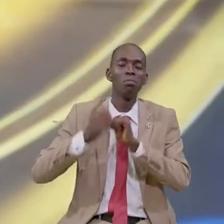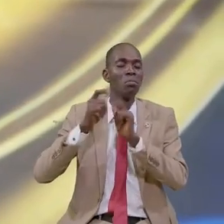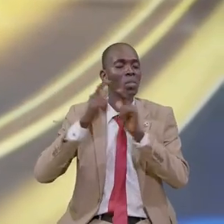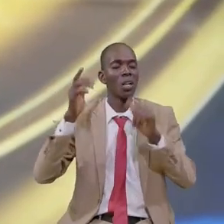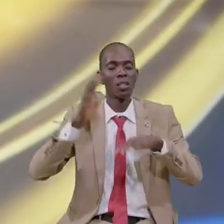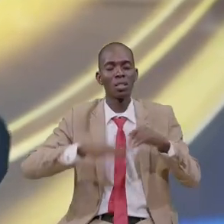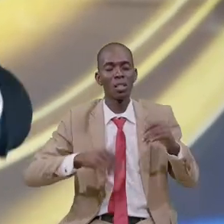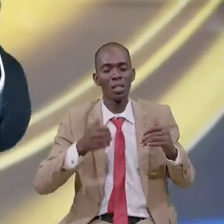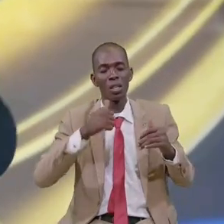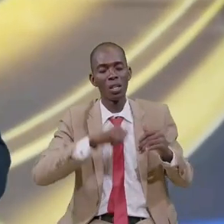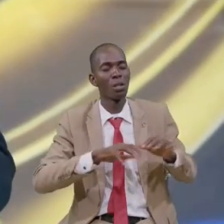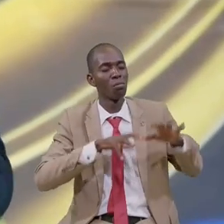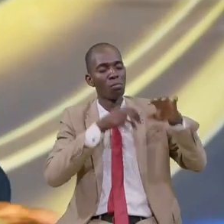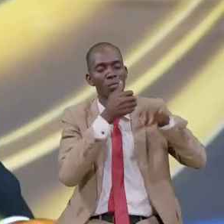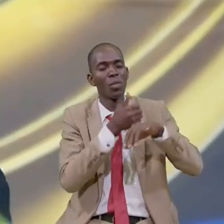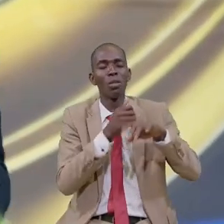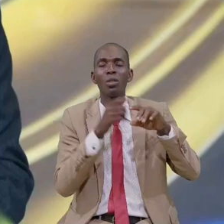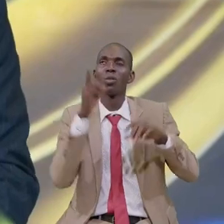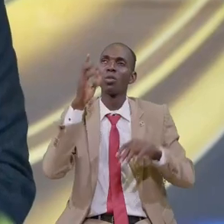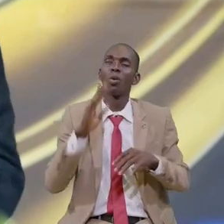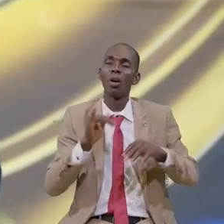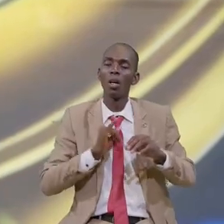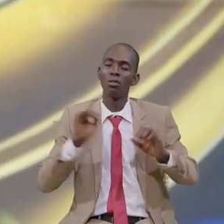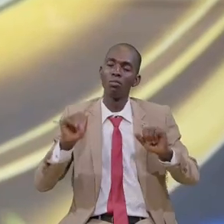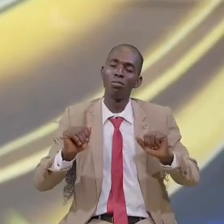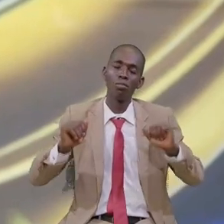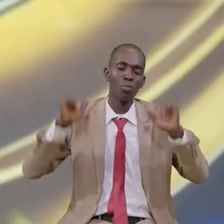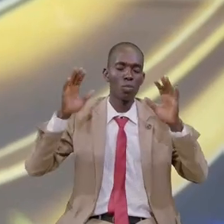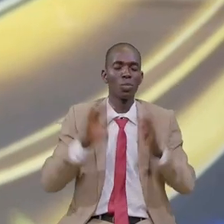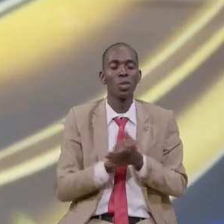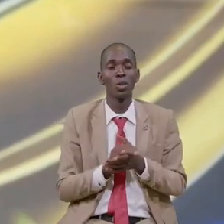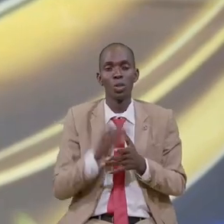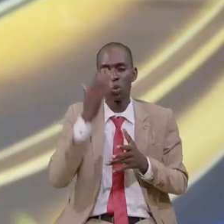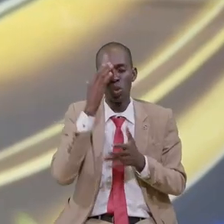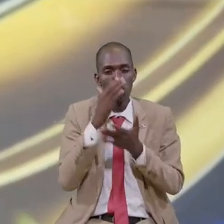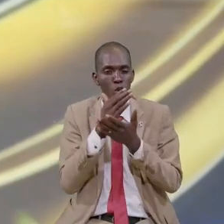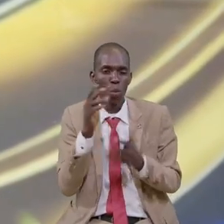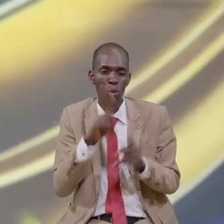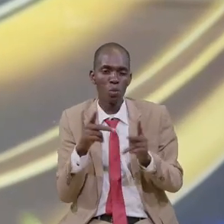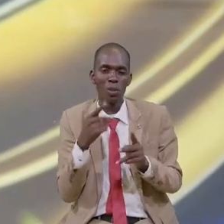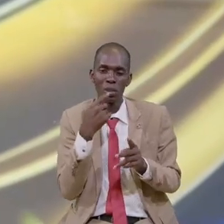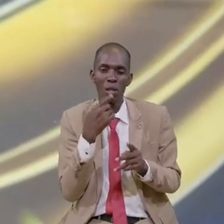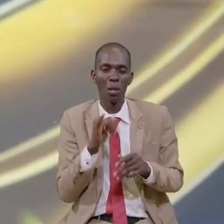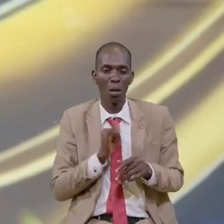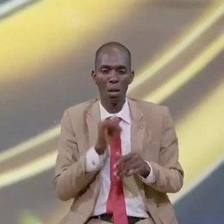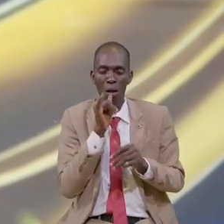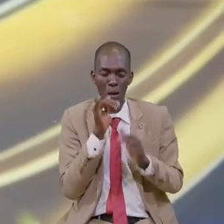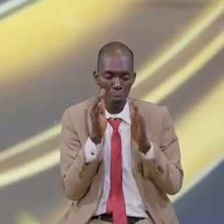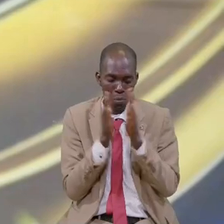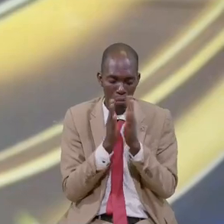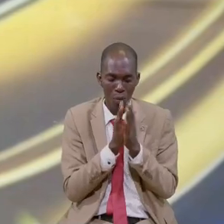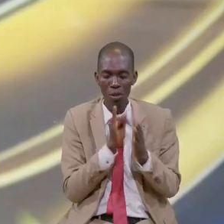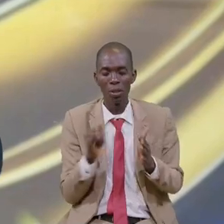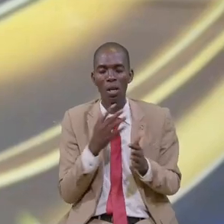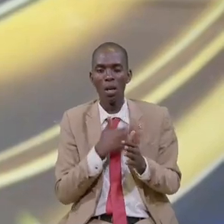Dieu, je me soumets. Il y a des gens qui disent qu'ils prient et qui jeûnent et qui ne mettent pas la